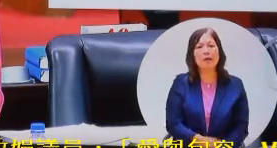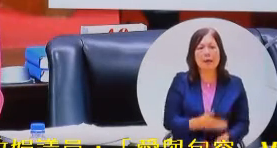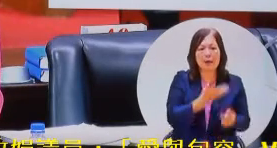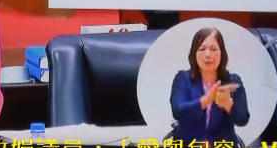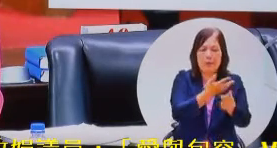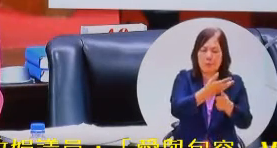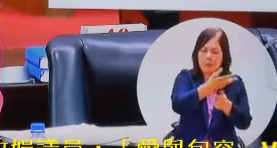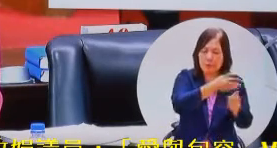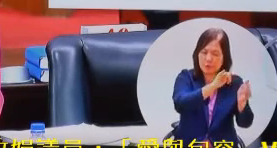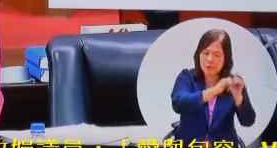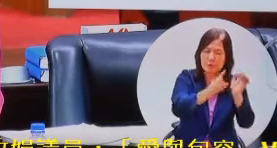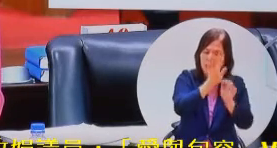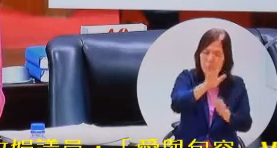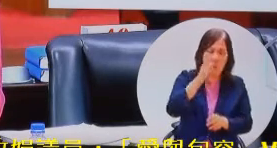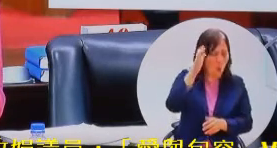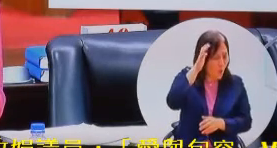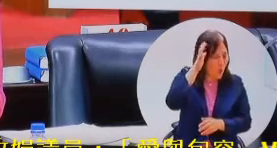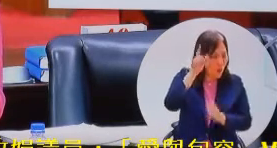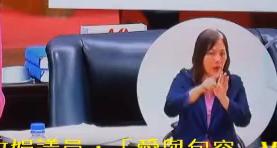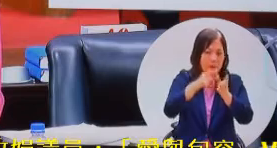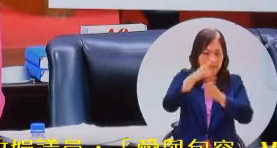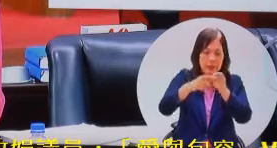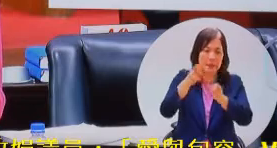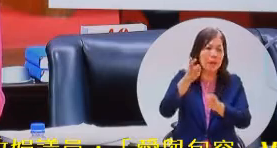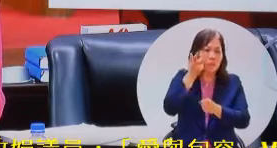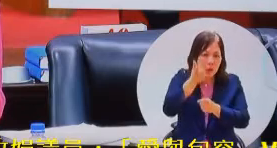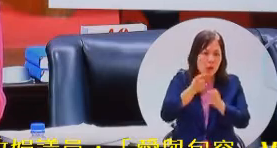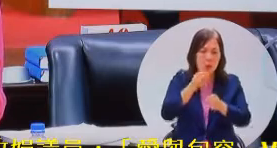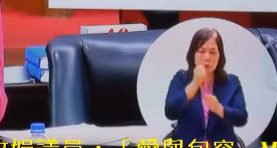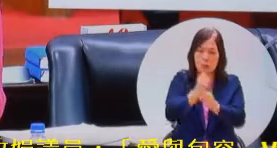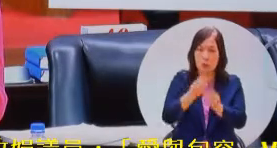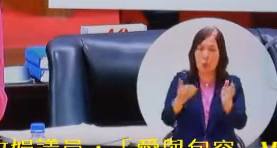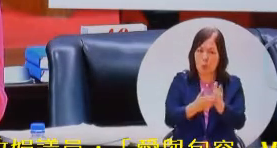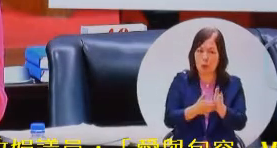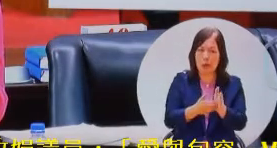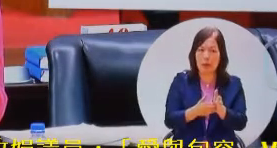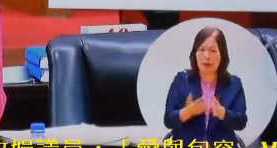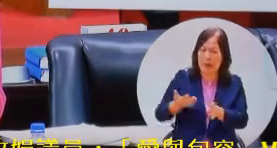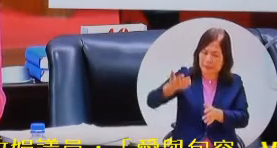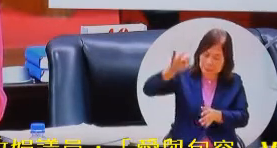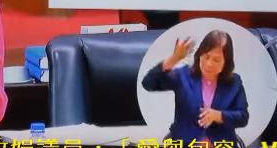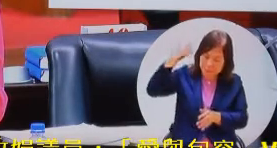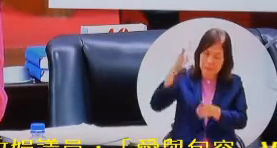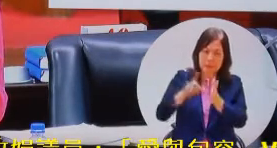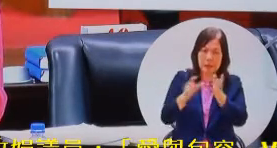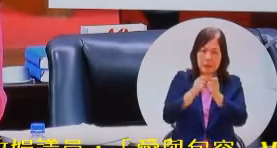望，因为一年半就做到，之前几年没有办法。